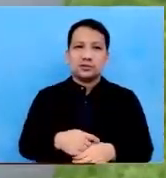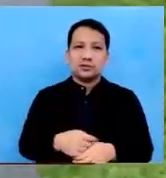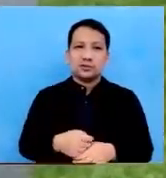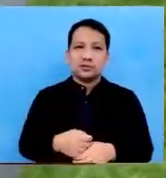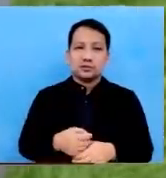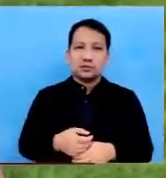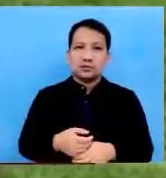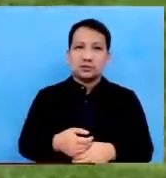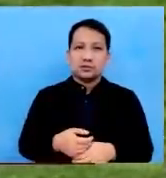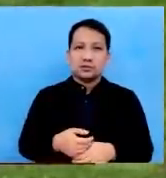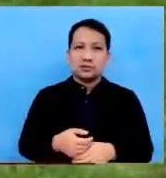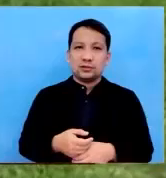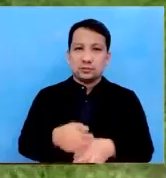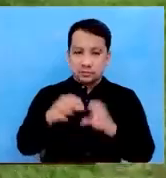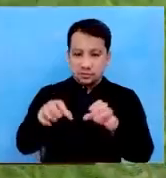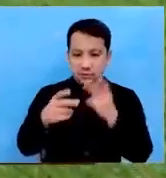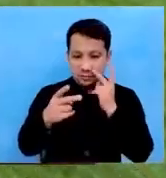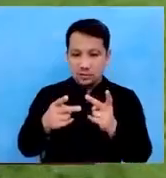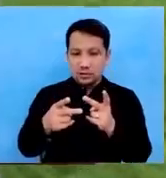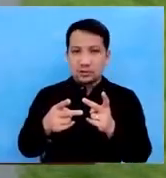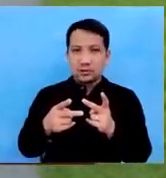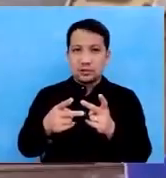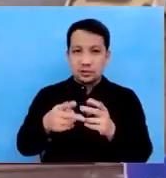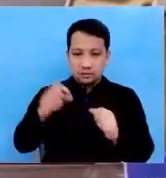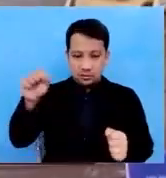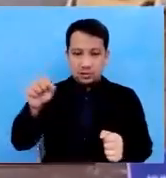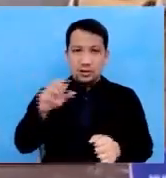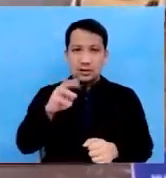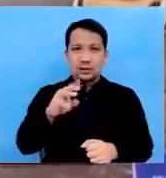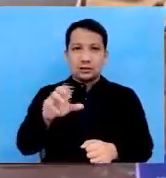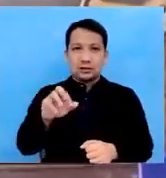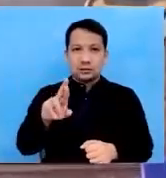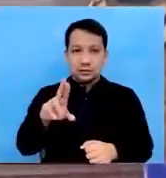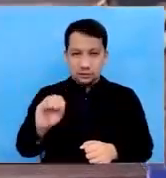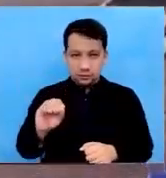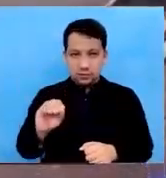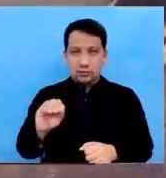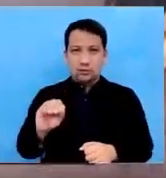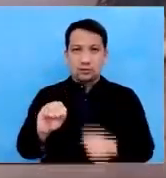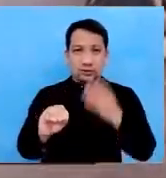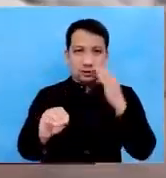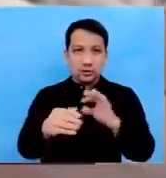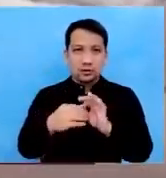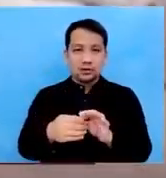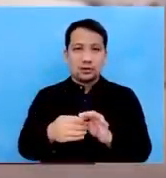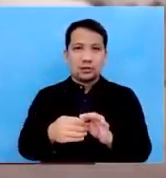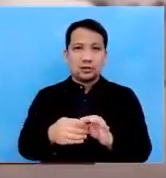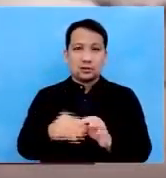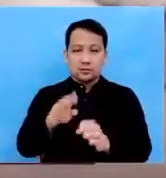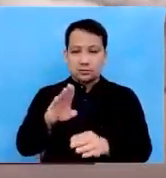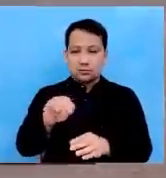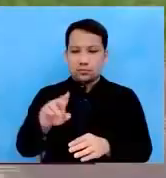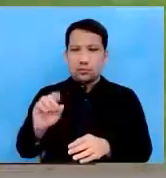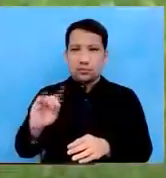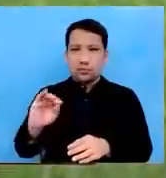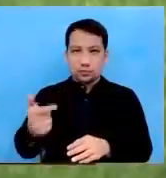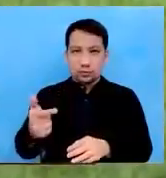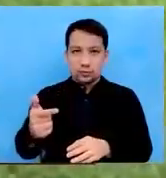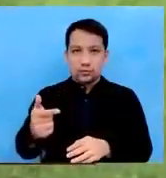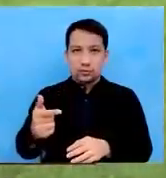namang ito, Super Mario ang pig. Ito naman, ang bubudog, ang asong